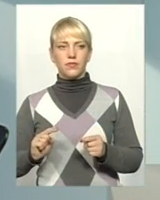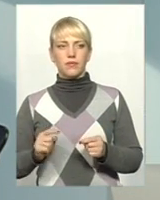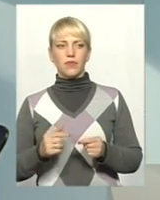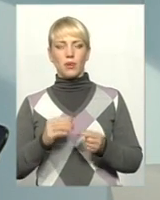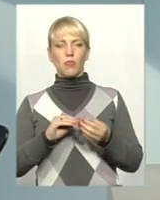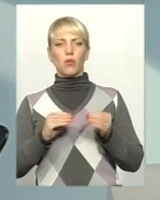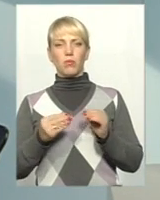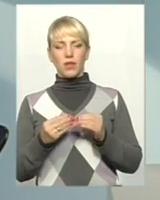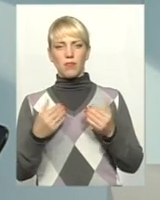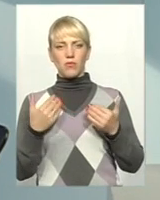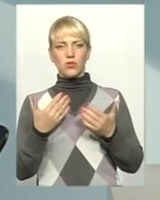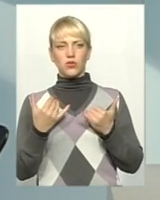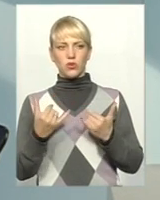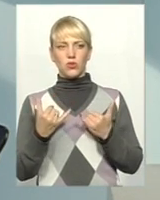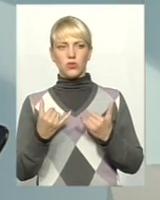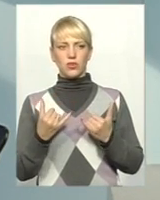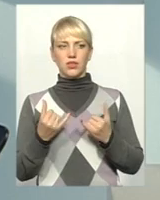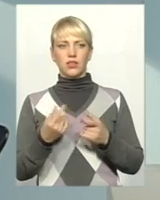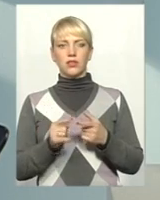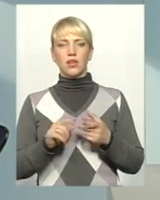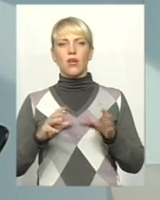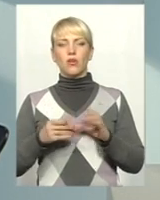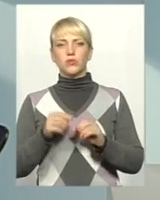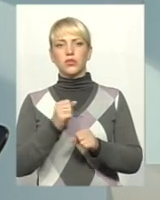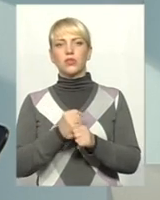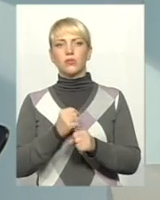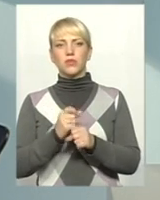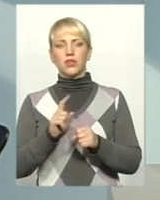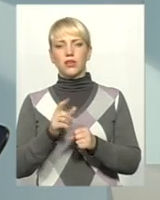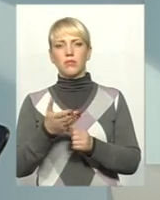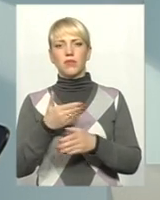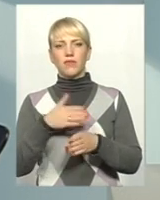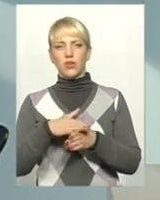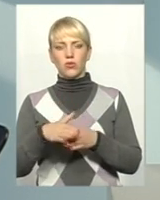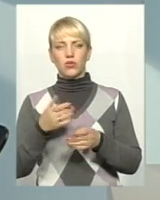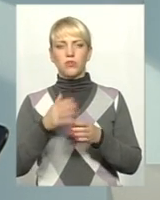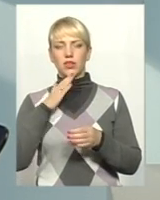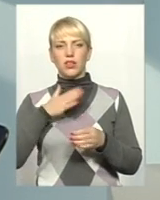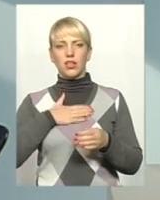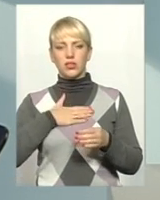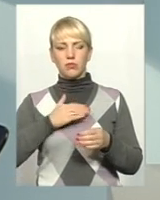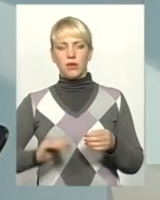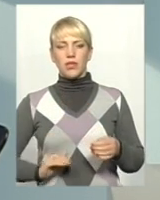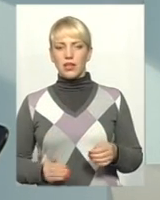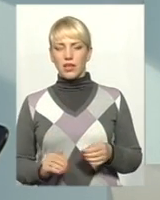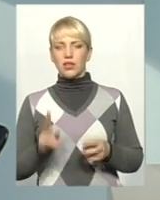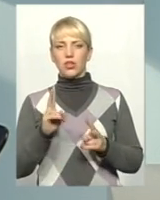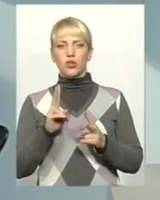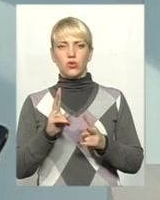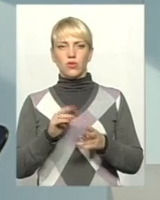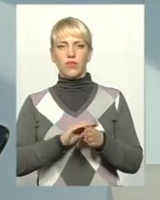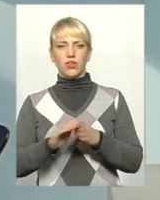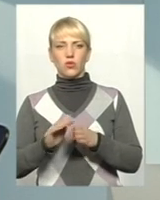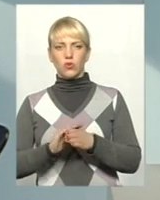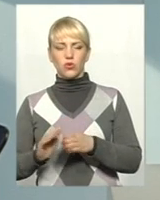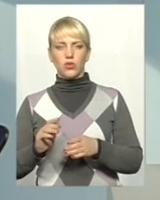проблеми ми сьогодні, навіть не на ті обсяги робіт, які сьогодні виконуємо ми нашими підрядниками, і які виконує, як один